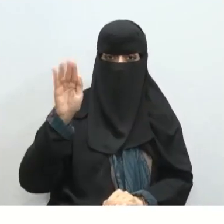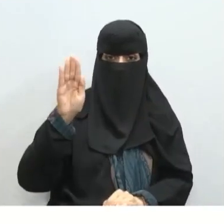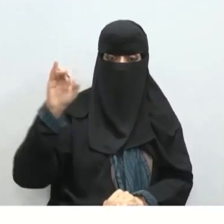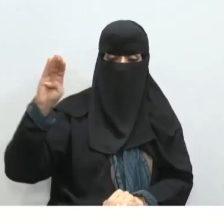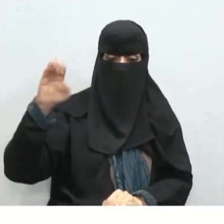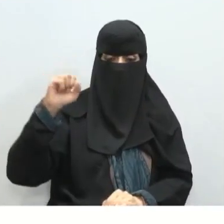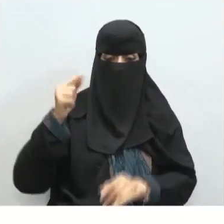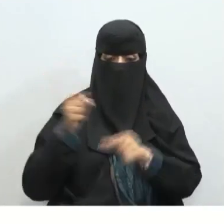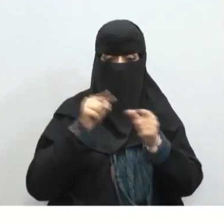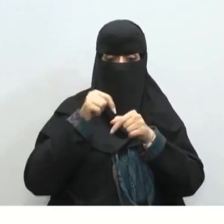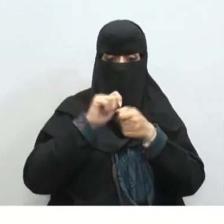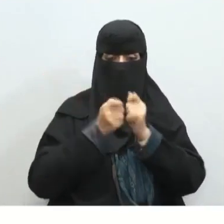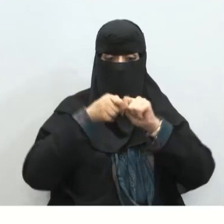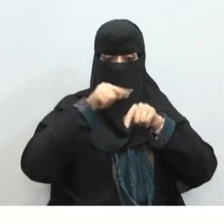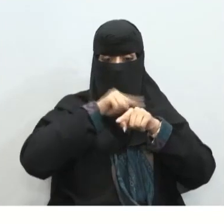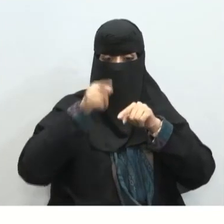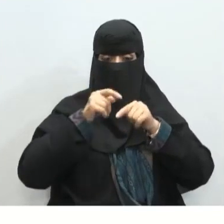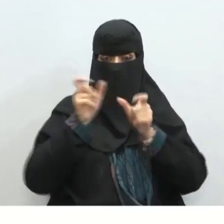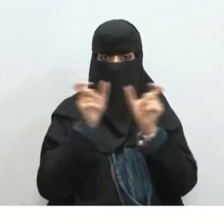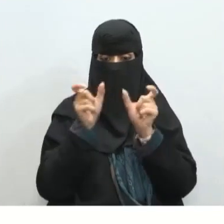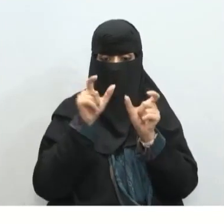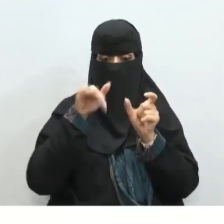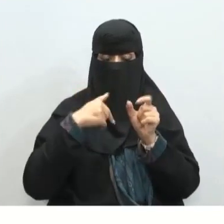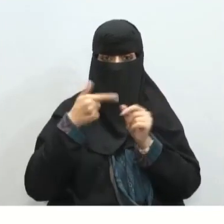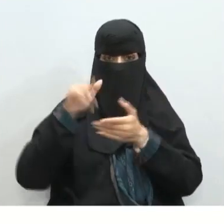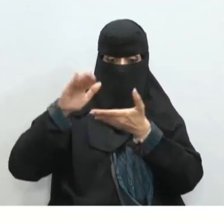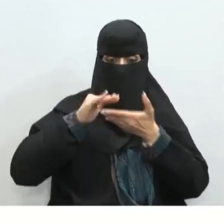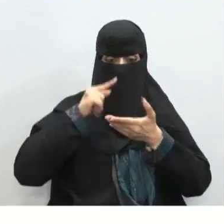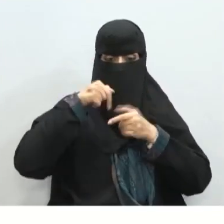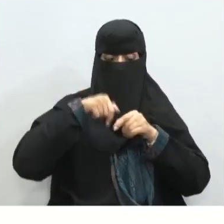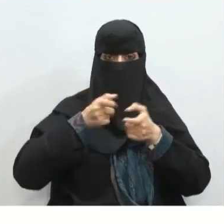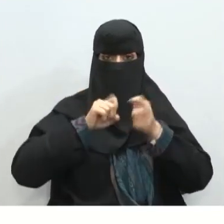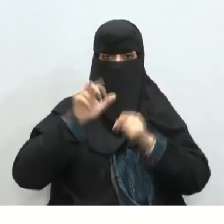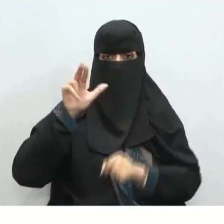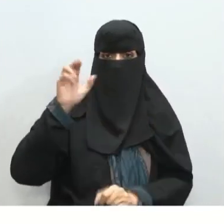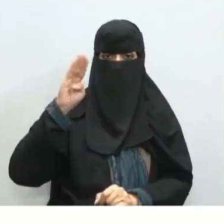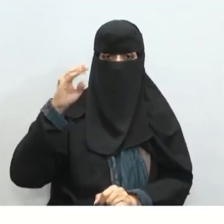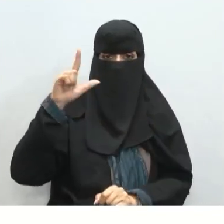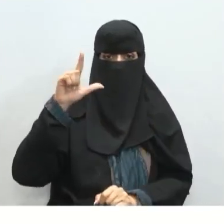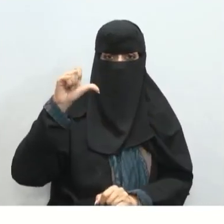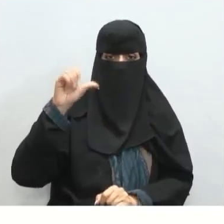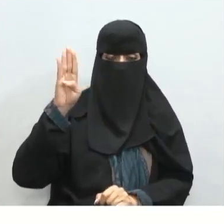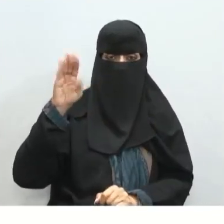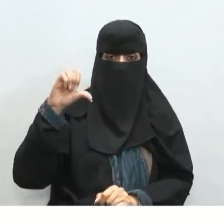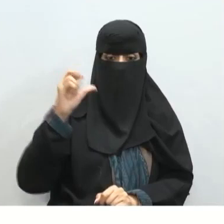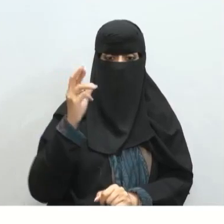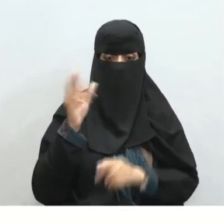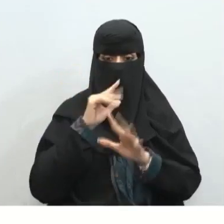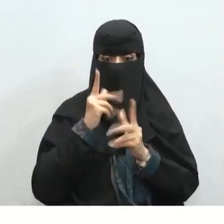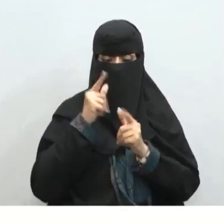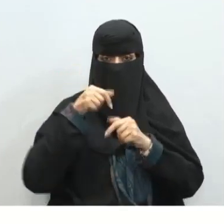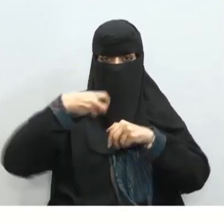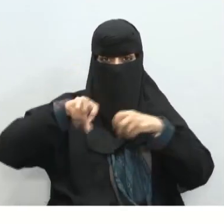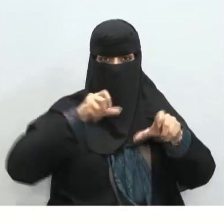جزيئات رايبوز ثنائي الفوسفات كما يساهم في تكوين الجلوكوز في اي اجزاء